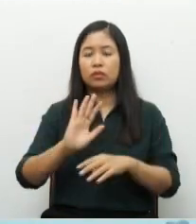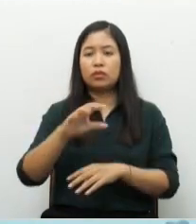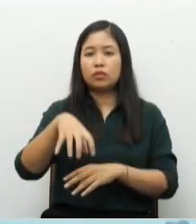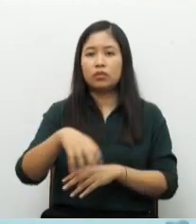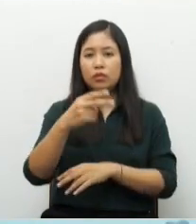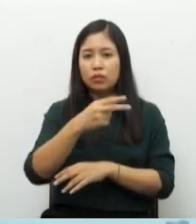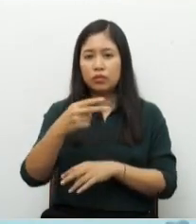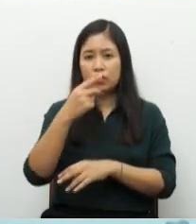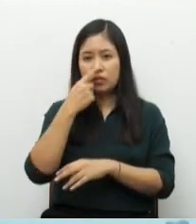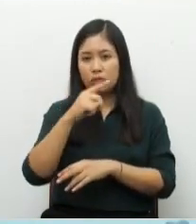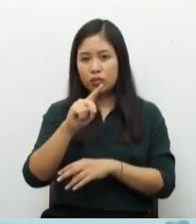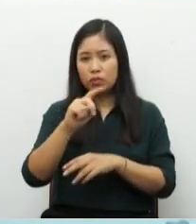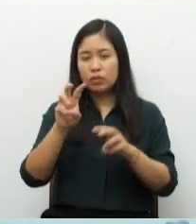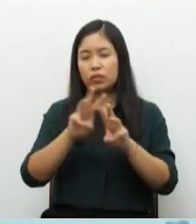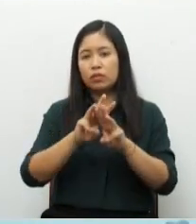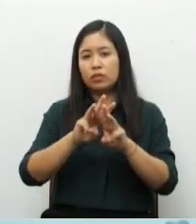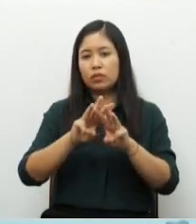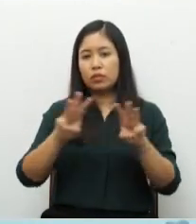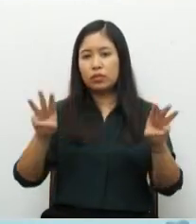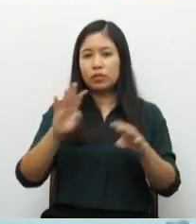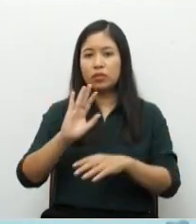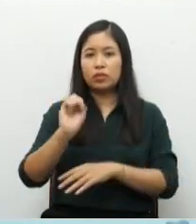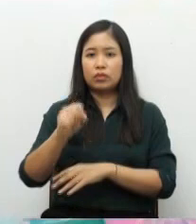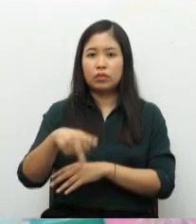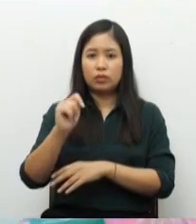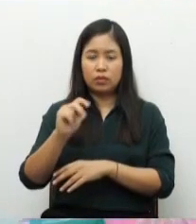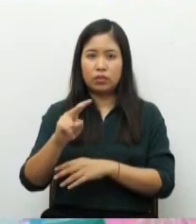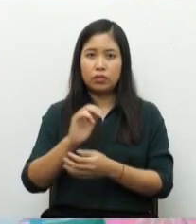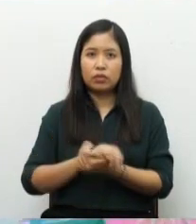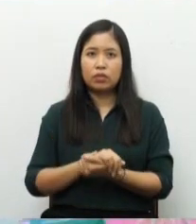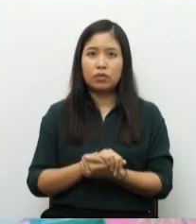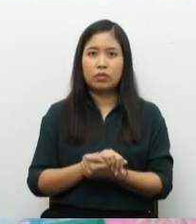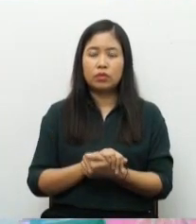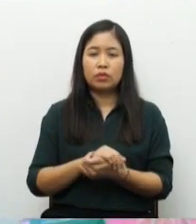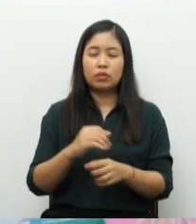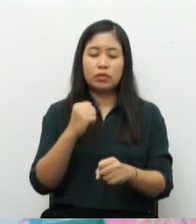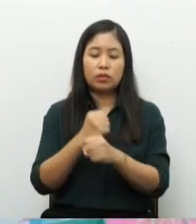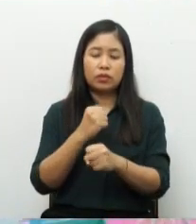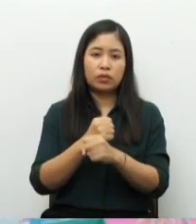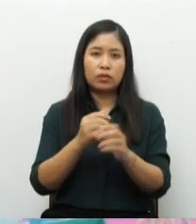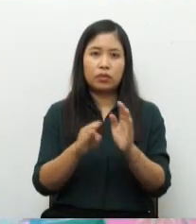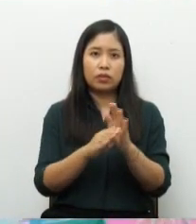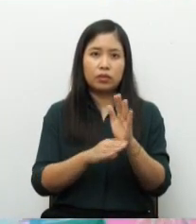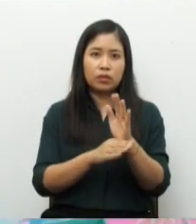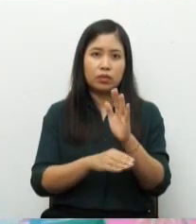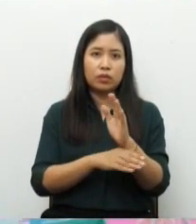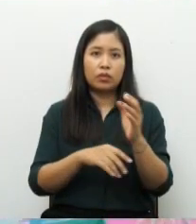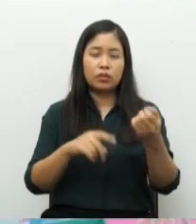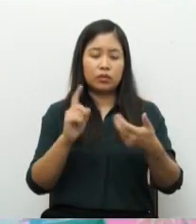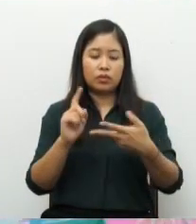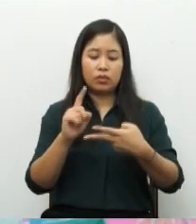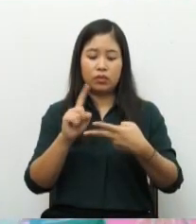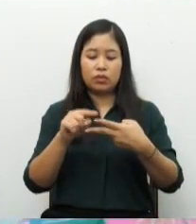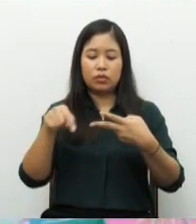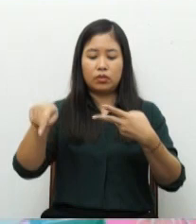าและเพจของสถาบันภาษาไทยติดตามชมกันนะคะในการดำเนินงานนะคะเราจะมีในรอบคัดเลือกและรอบชิงชนะ